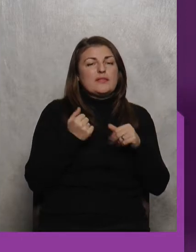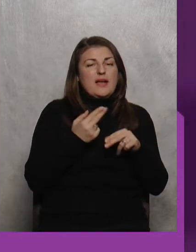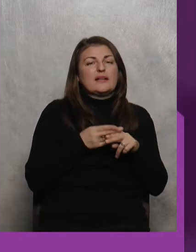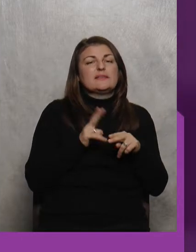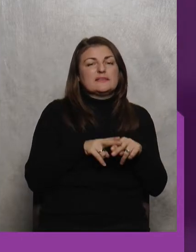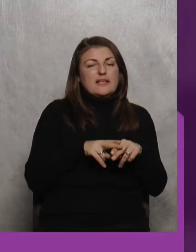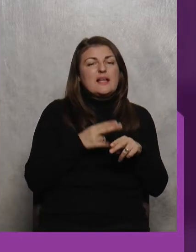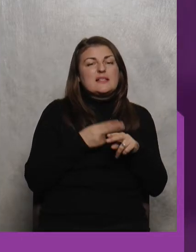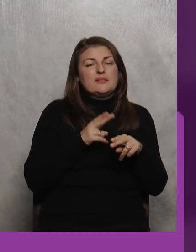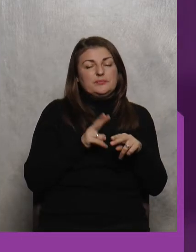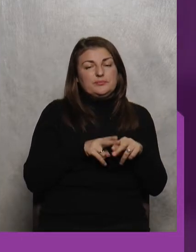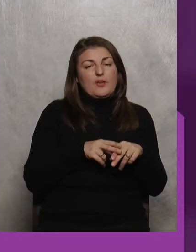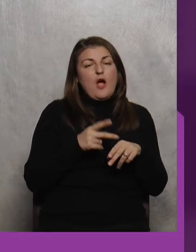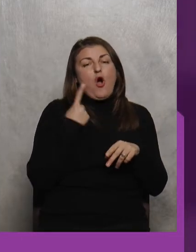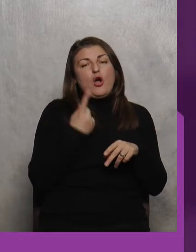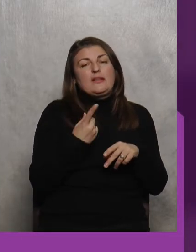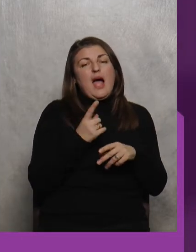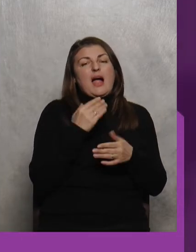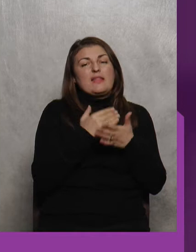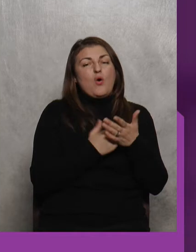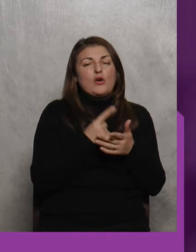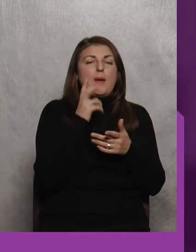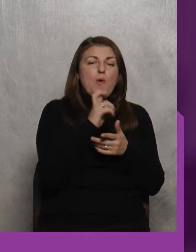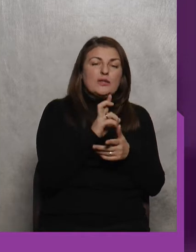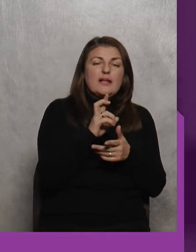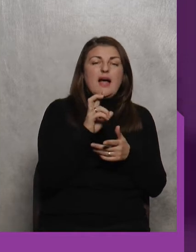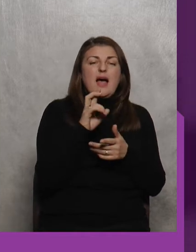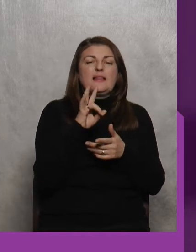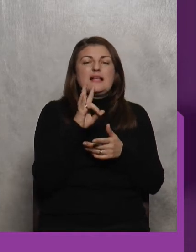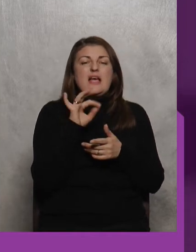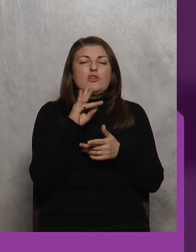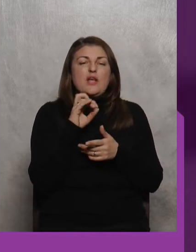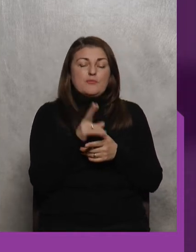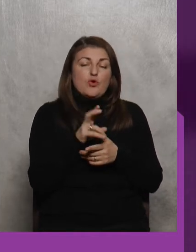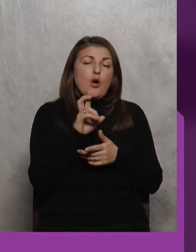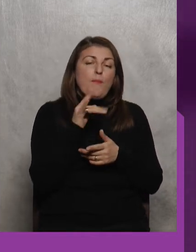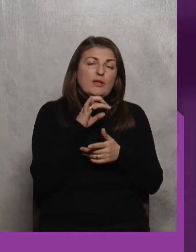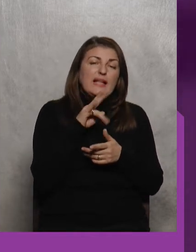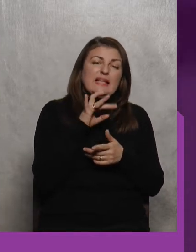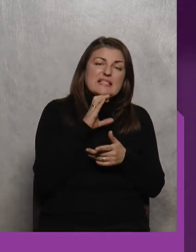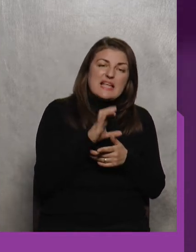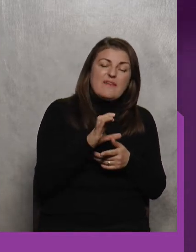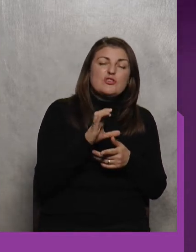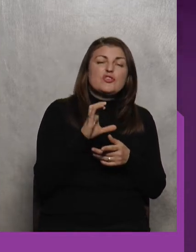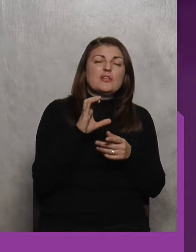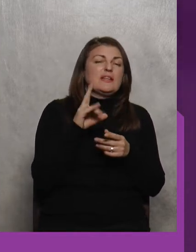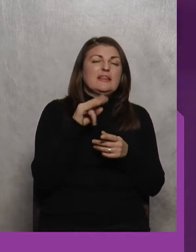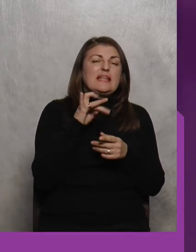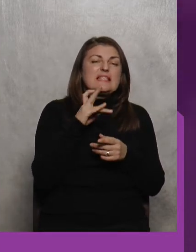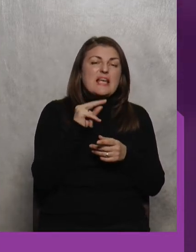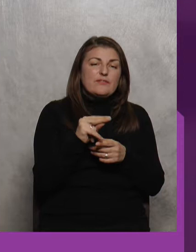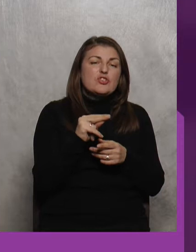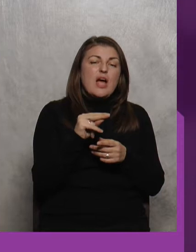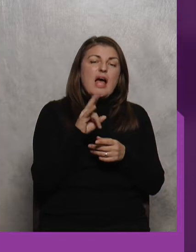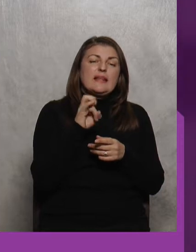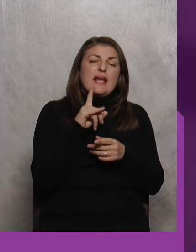Також це в одній категорії Богдан і Назарій Остапчук. Богдан Денисевич і Назарій Остапчук. Так само Назарій